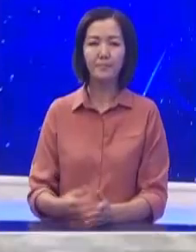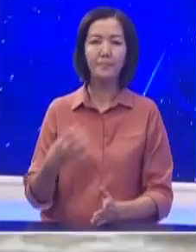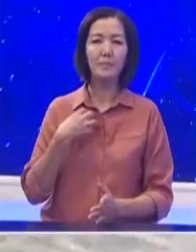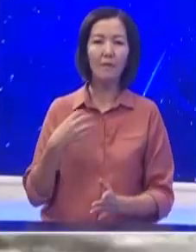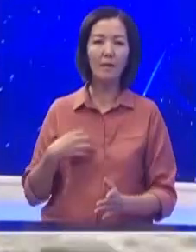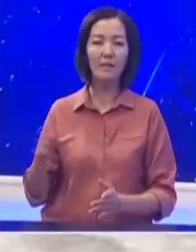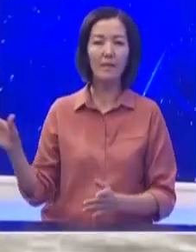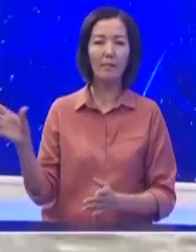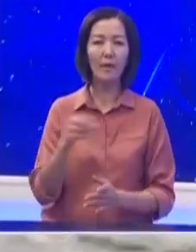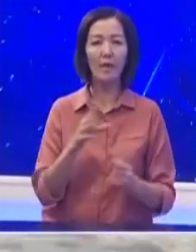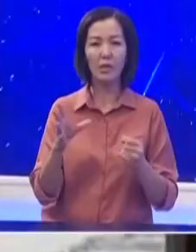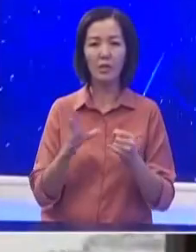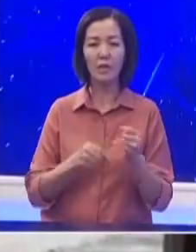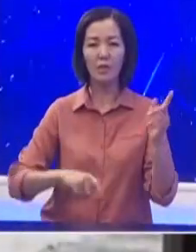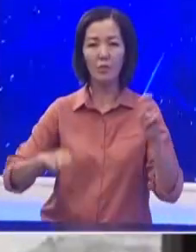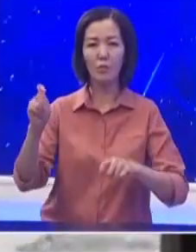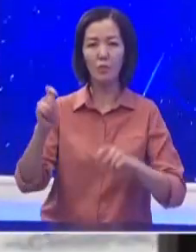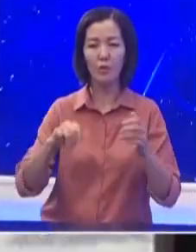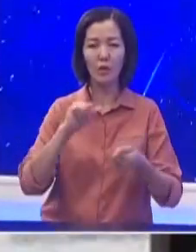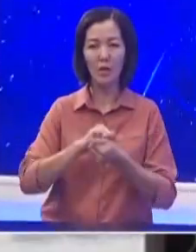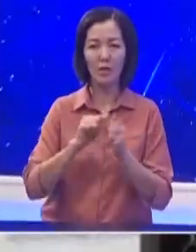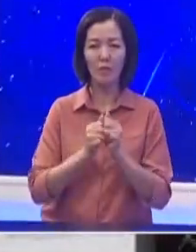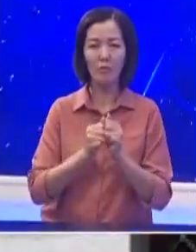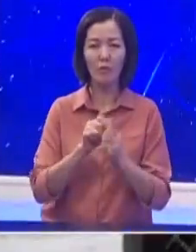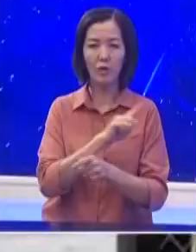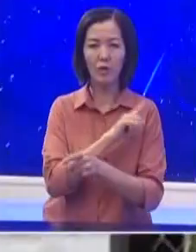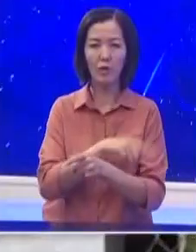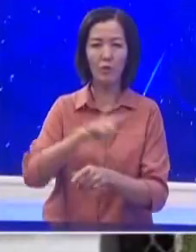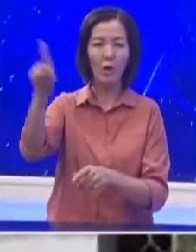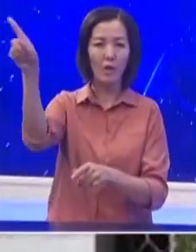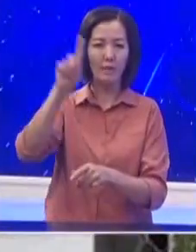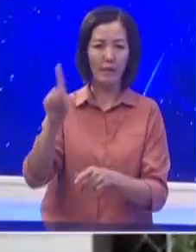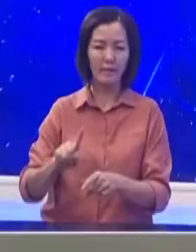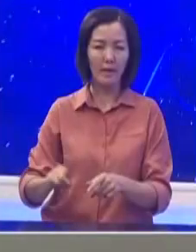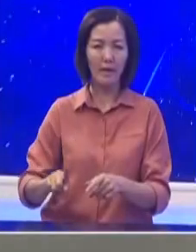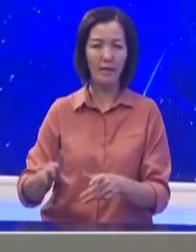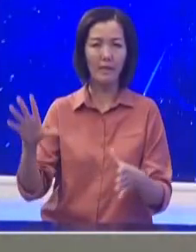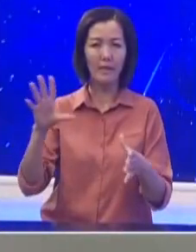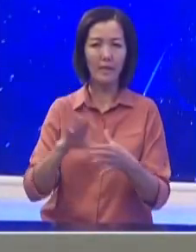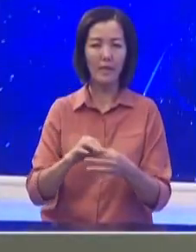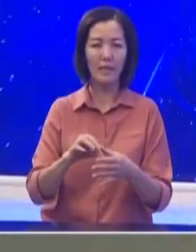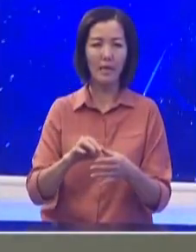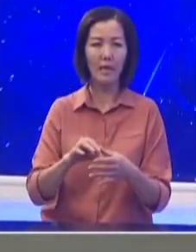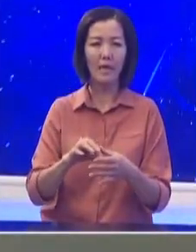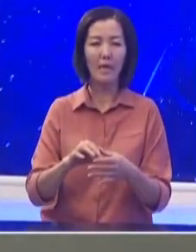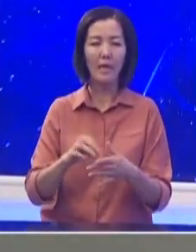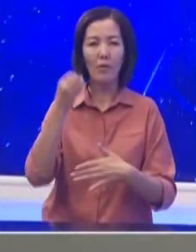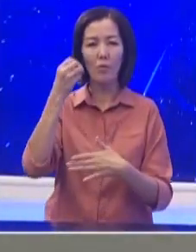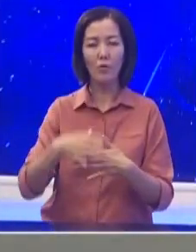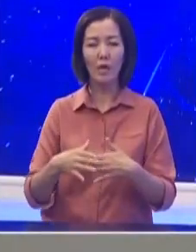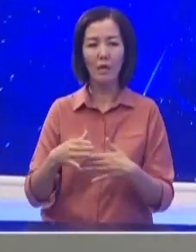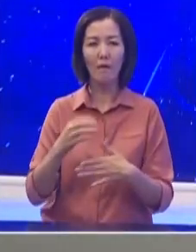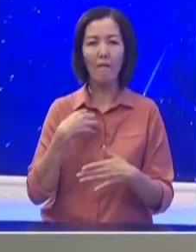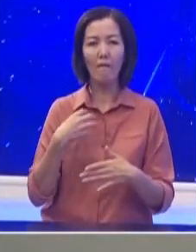Францияның бүкіл аумағында нөсермен бұршақ жауды. Мамандар 20,000-нан астам найзағай соққысын тіркеді. Олардың бірі Эйфель мұнарасына түскен. Алдын